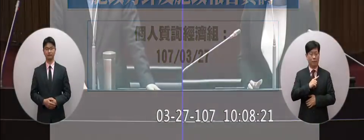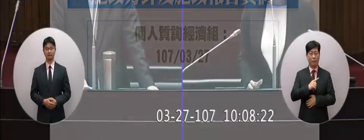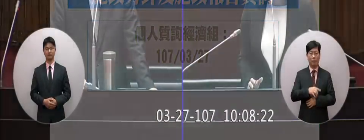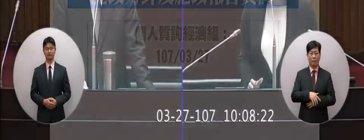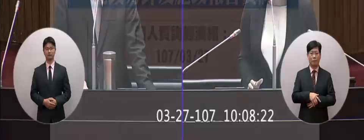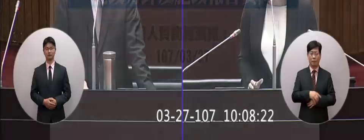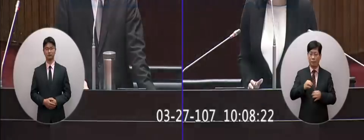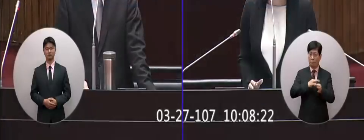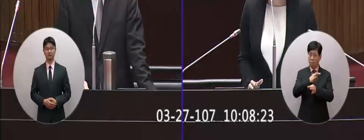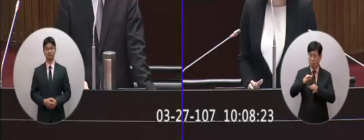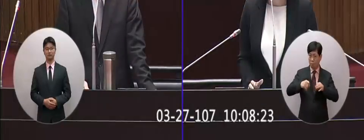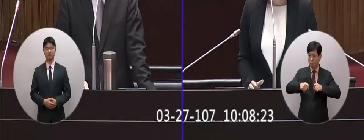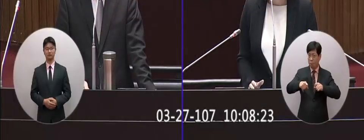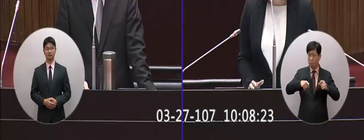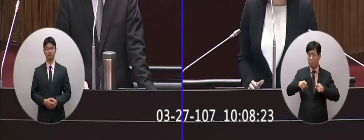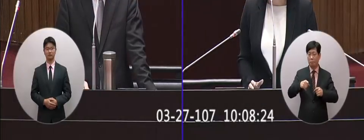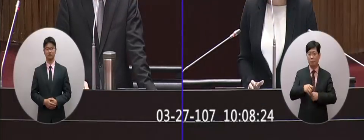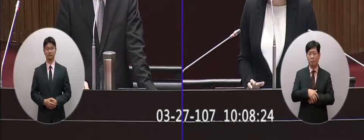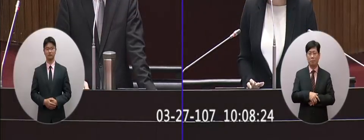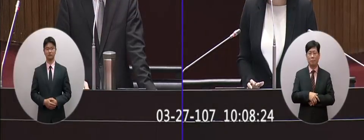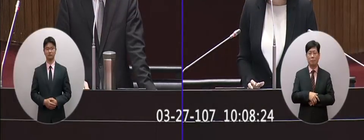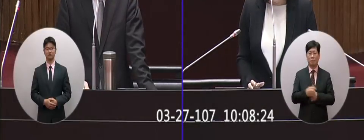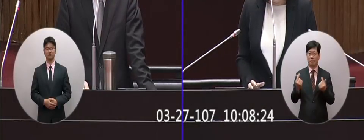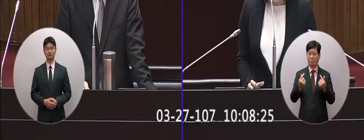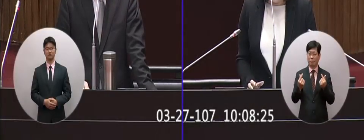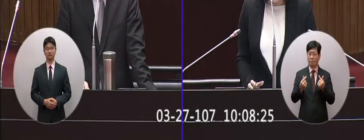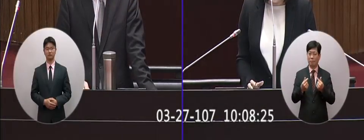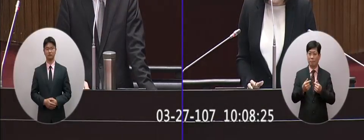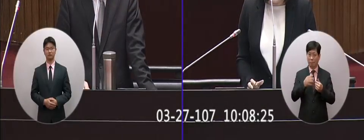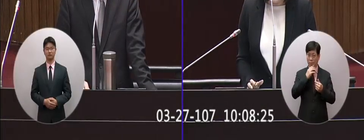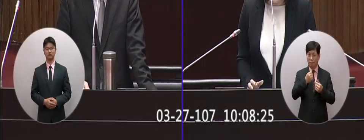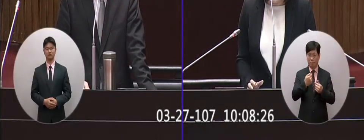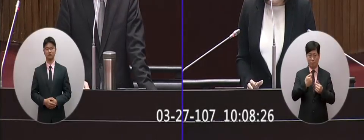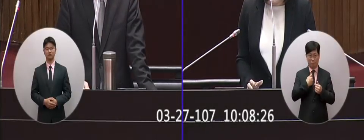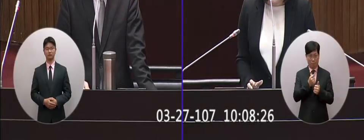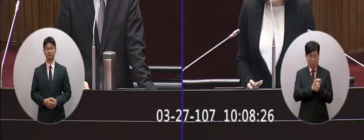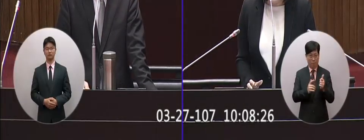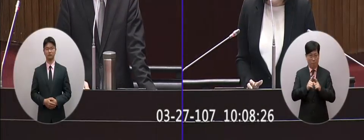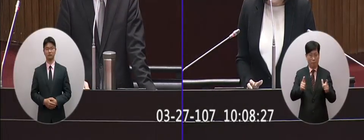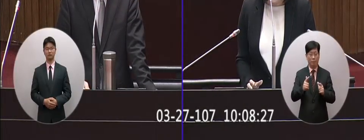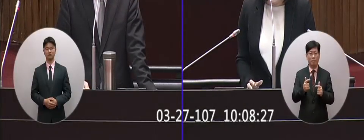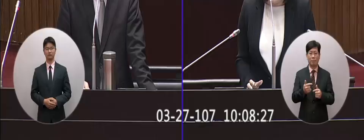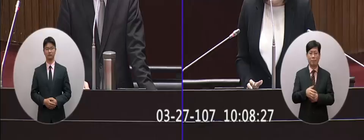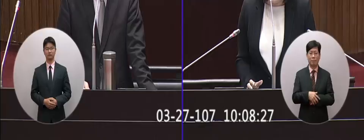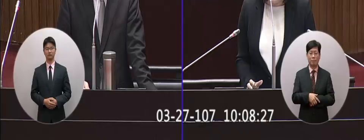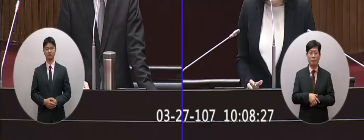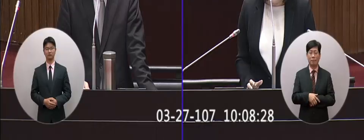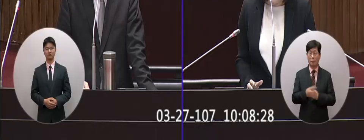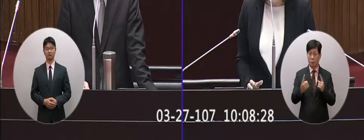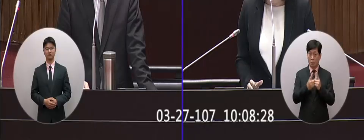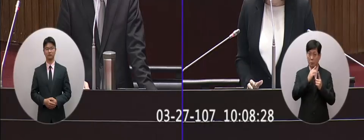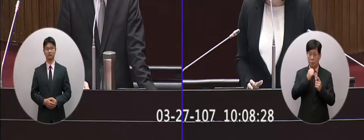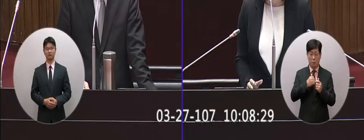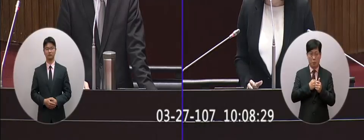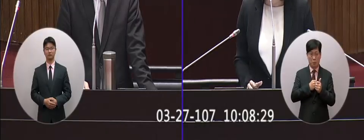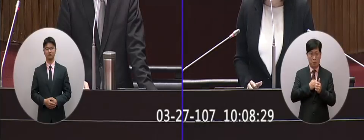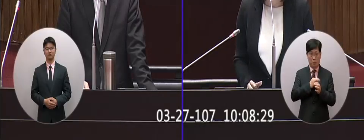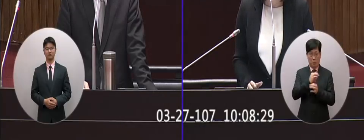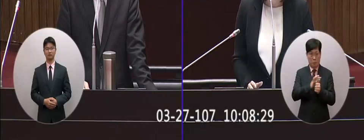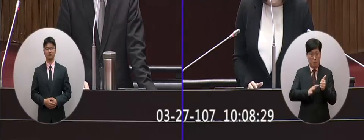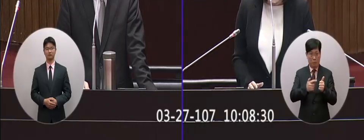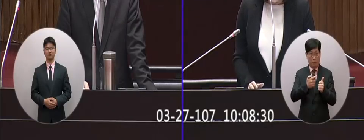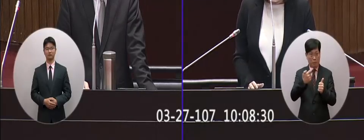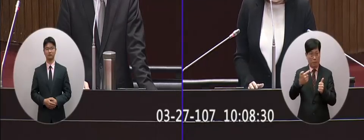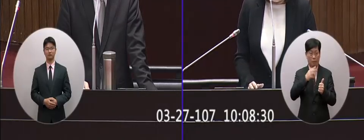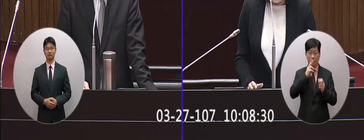些经济的政策，尤其是掌握，我们先来看看，尤其掌握我们经济动脉的能源政